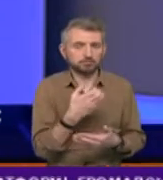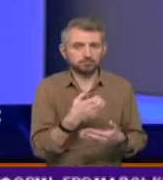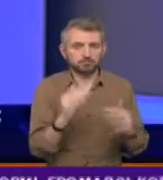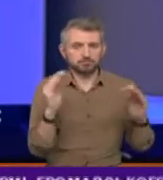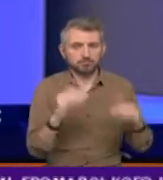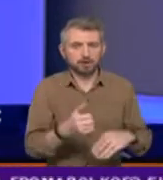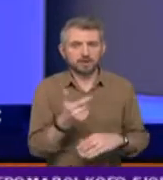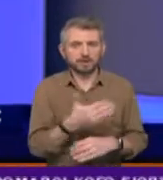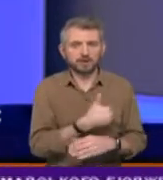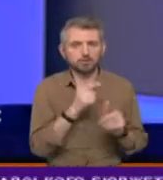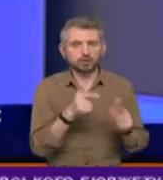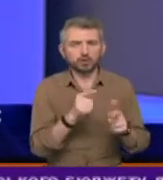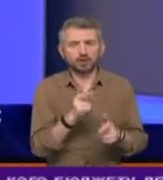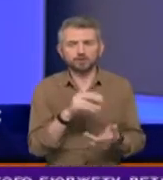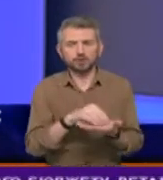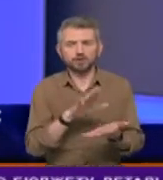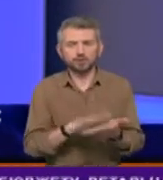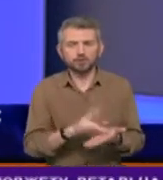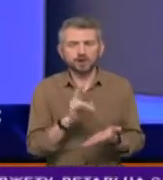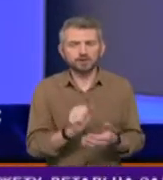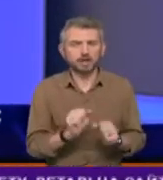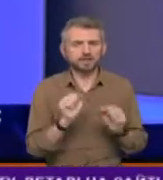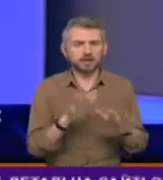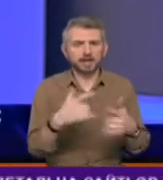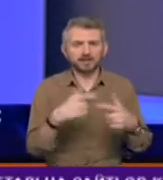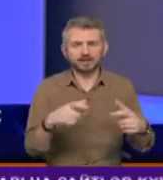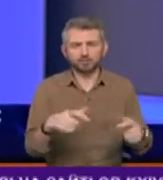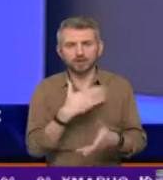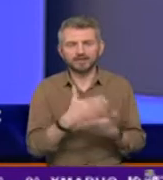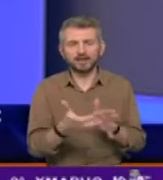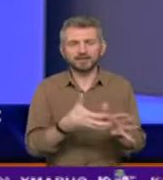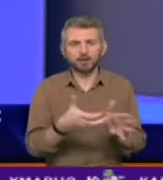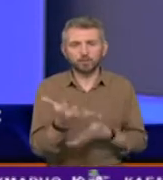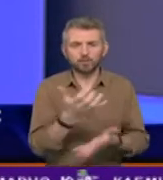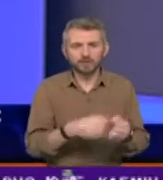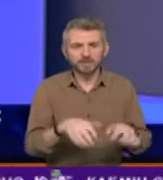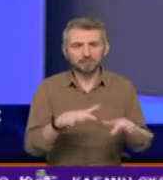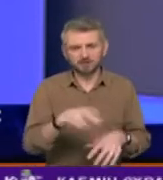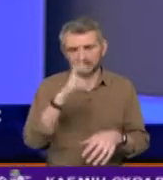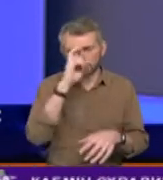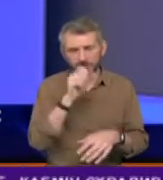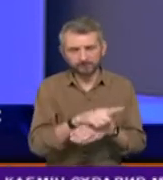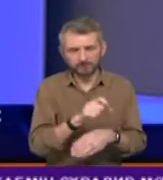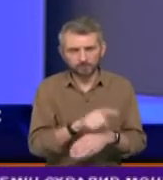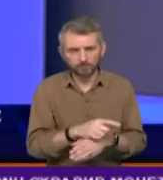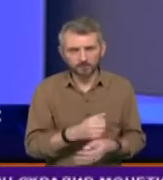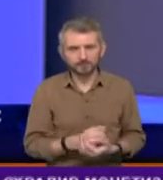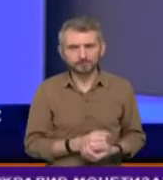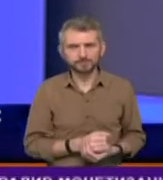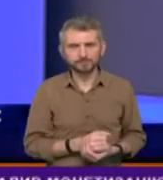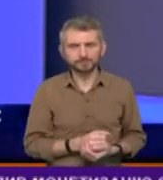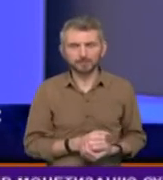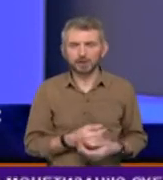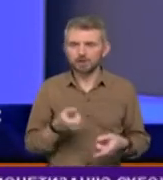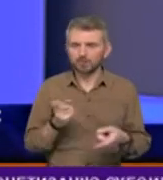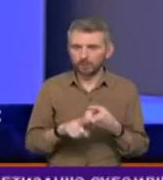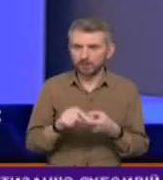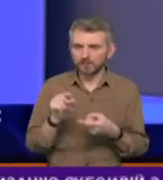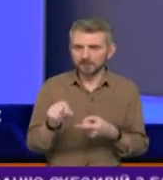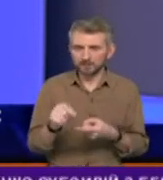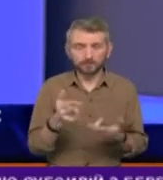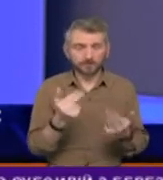закладів загальної та вищої освіти минулих років, якщо хтось там щось не склав або не мав можливості. Абітурієнти матимуть